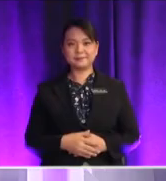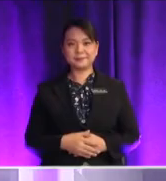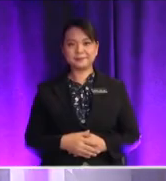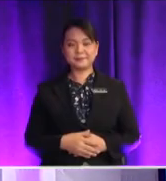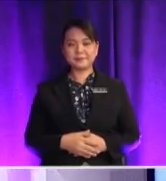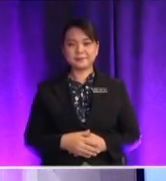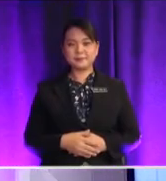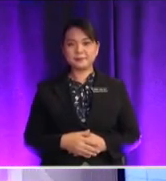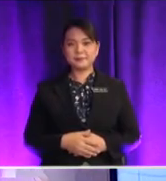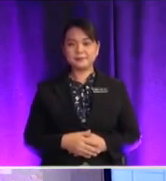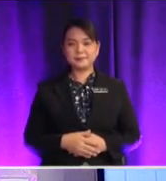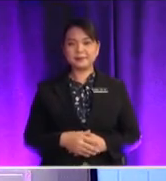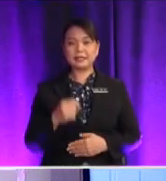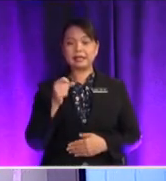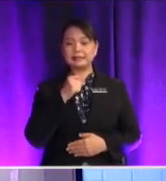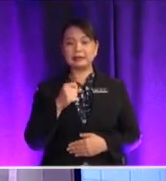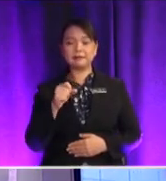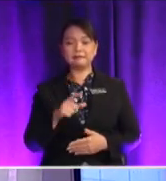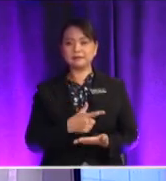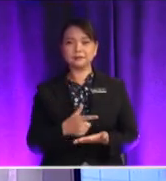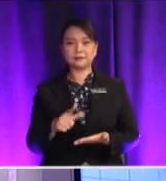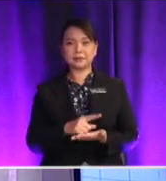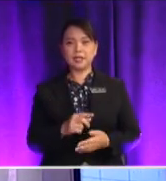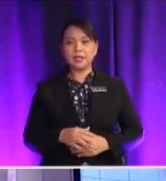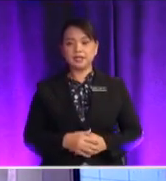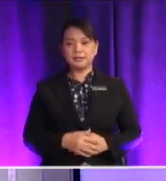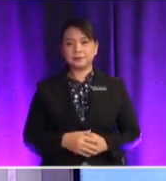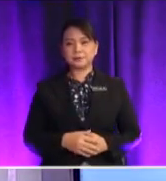Amko hamisi curale,